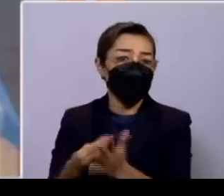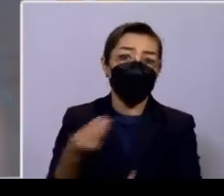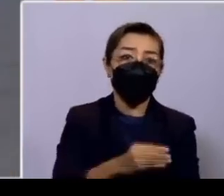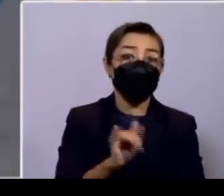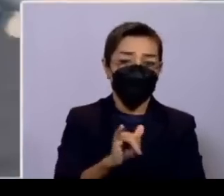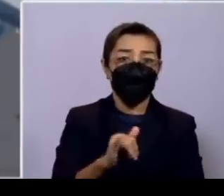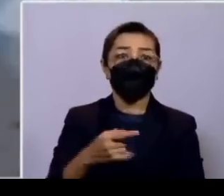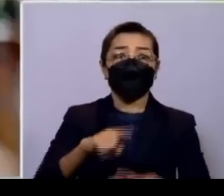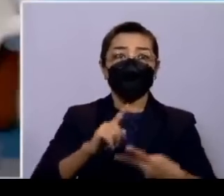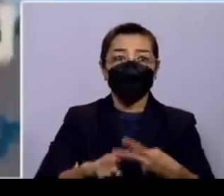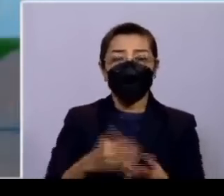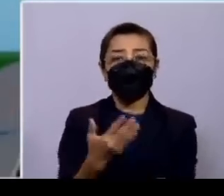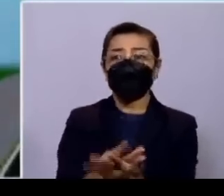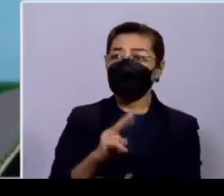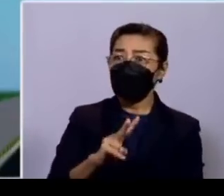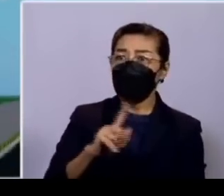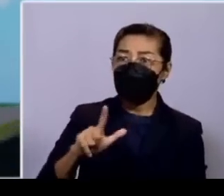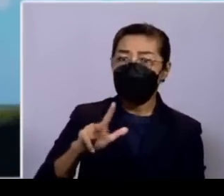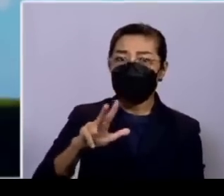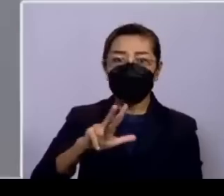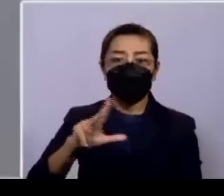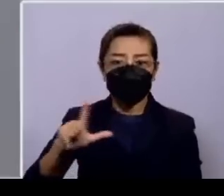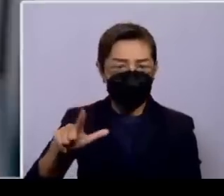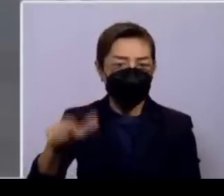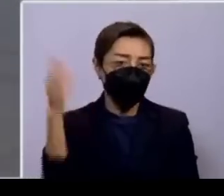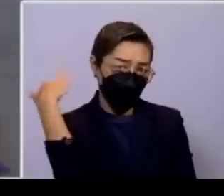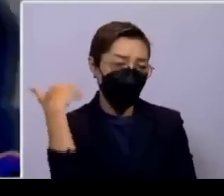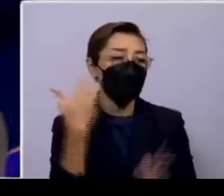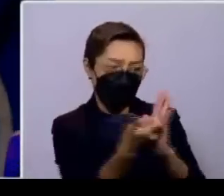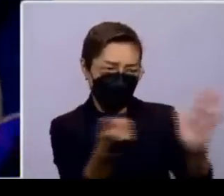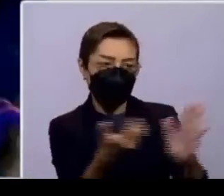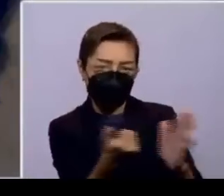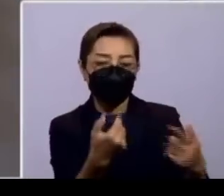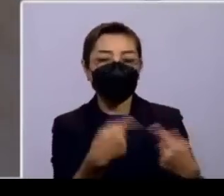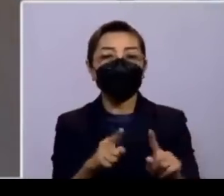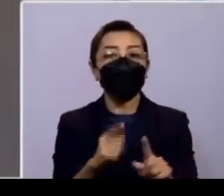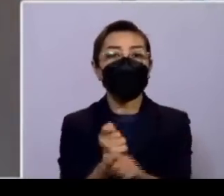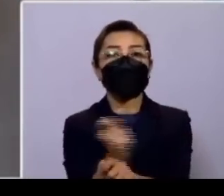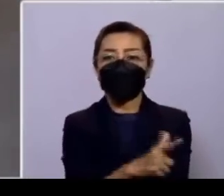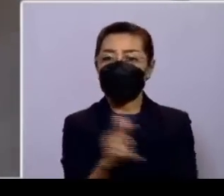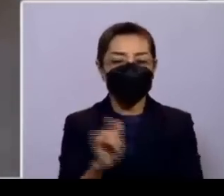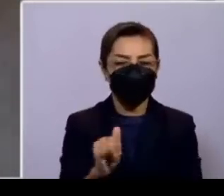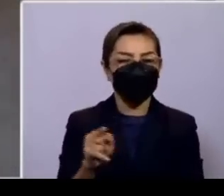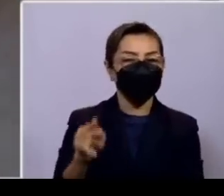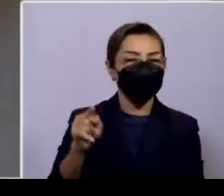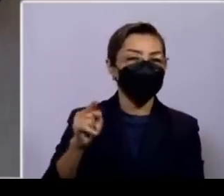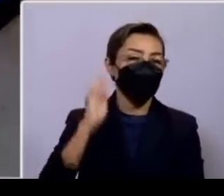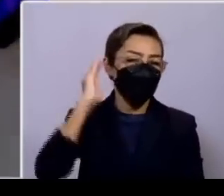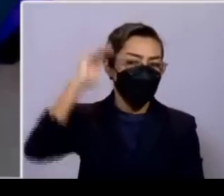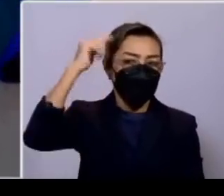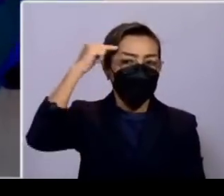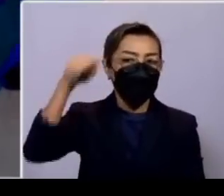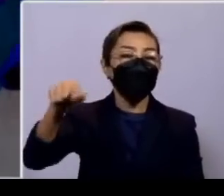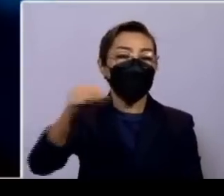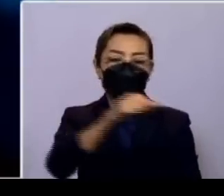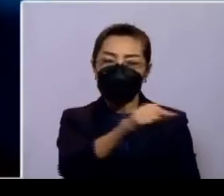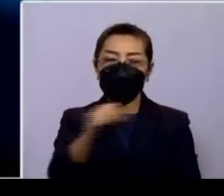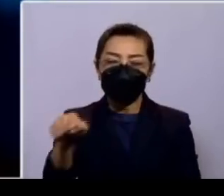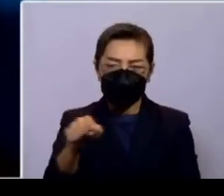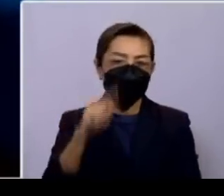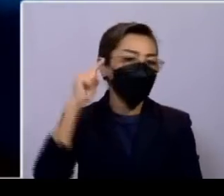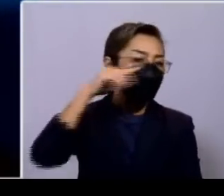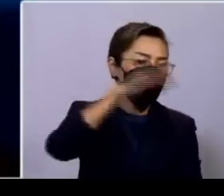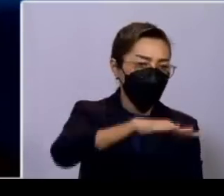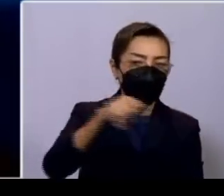ไม่นับรวมเงินอีก2-3ล้านบาทที่ยืมน้องสาวไปปล่อยกู้ด้วยนะฮะพี่รถเที่ยวบ้านน่าจะเป็นเรื่องของปากเสียงรุนแรงในการ